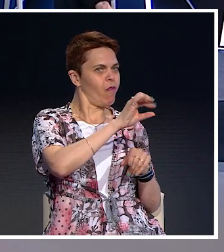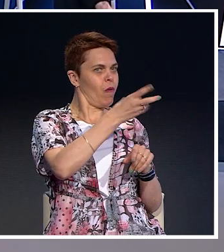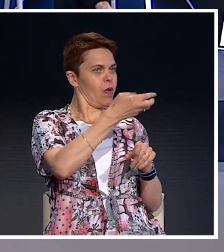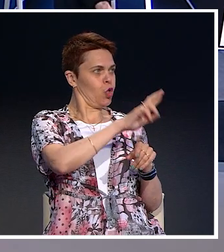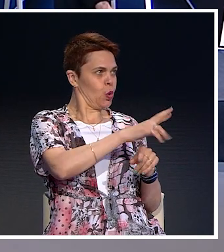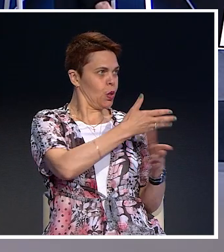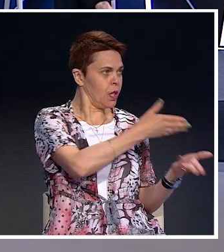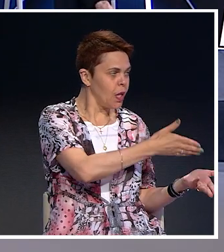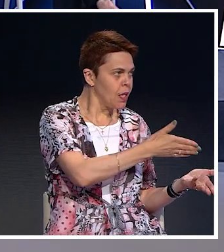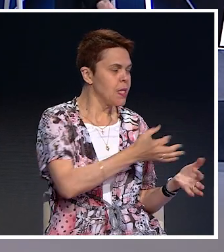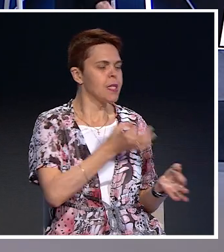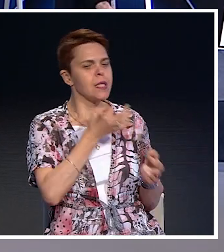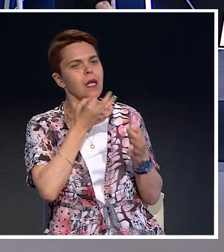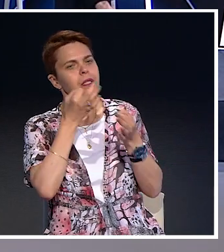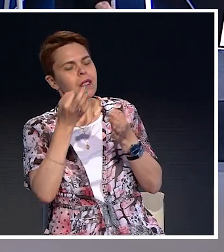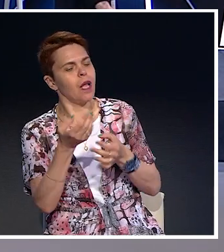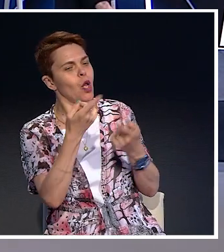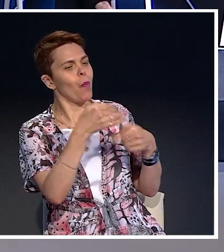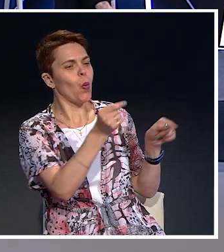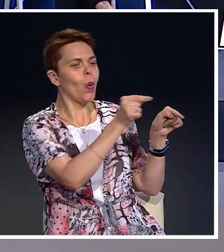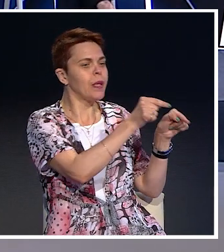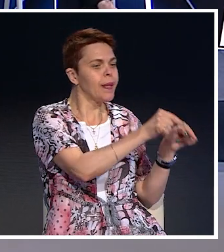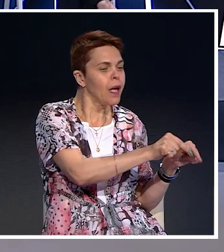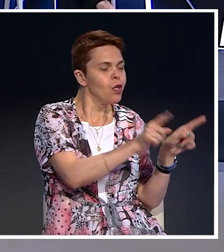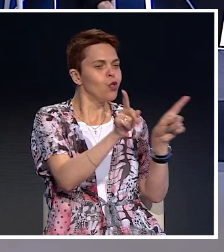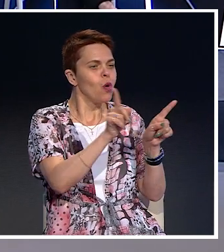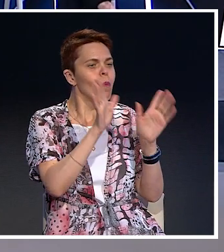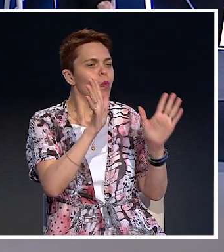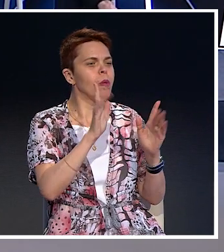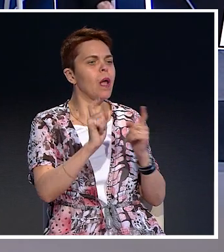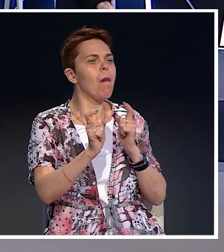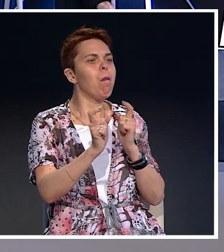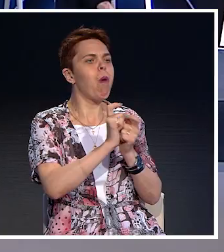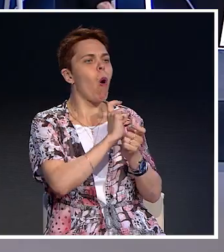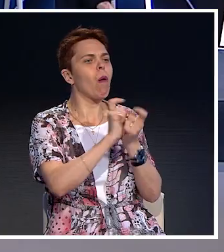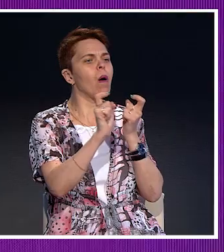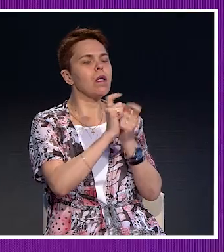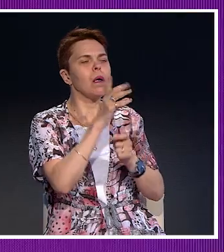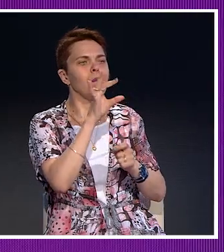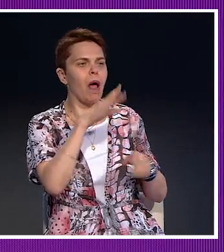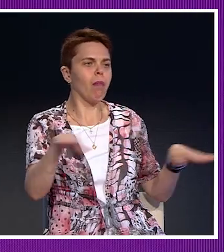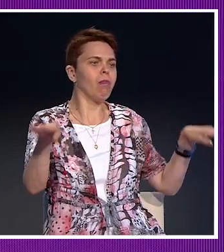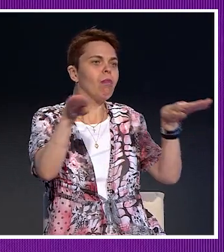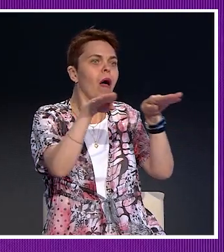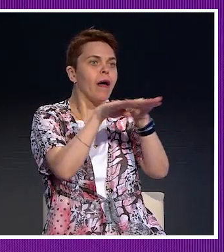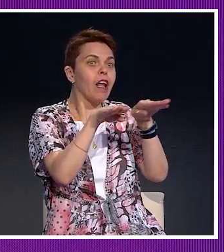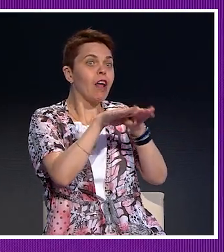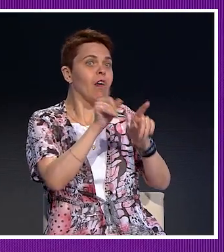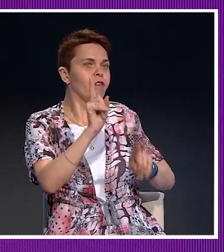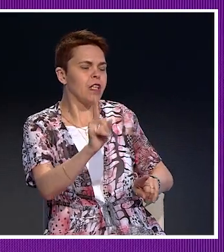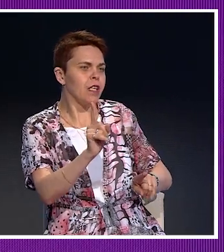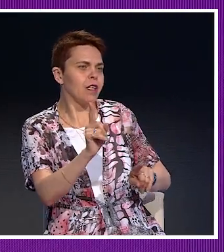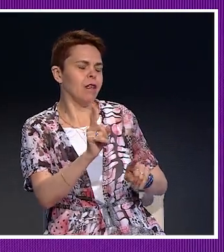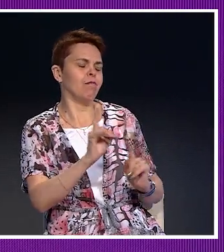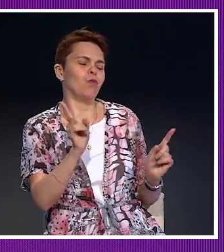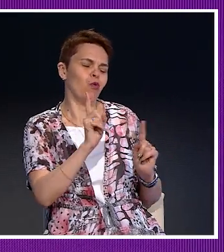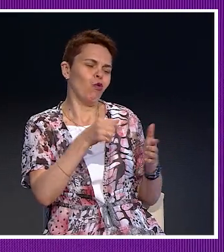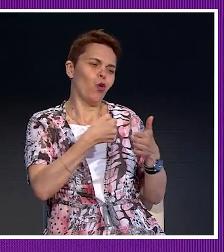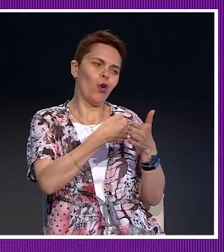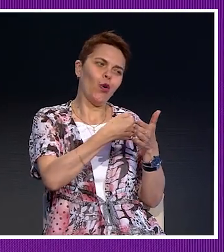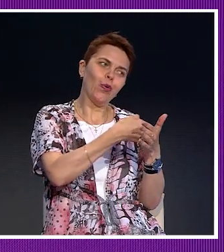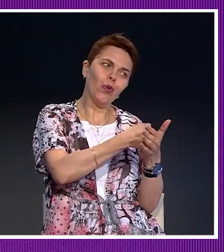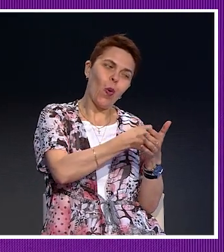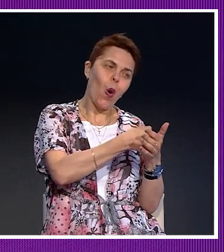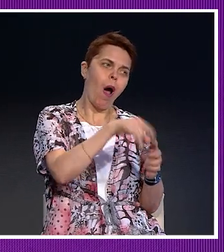хотів сказати про те, яка буде боротьба за кандидатів на різних рівнях. От, щодо районних рад,